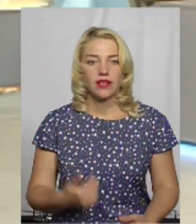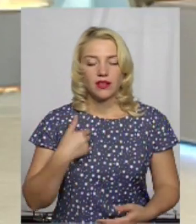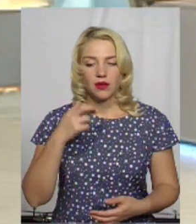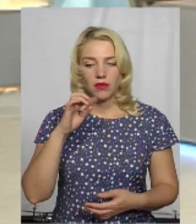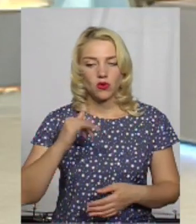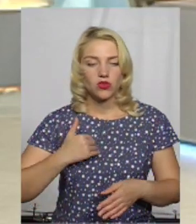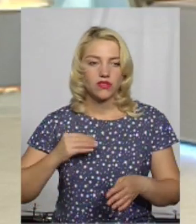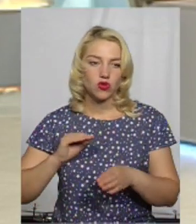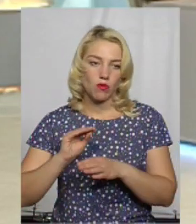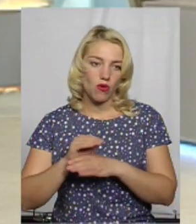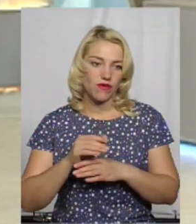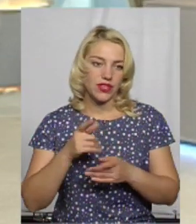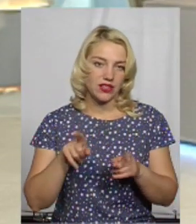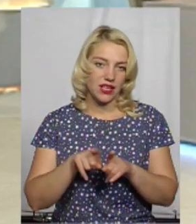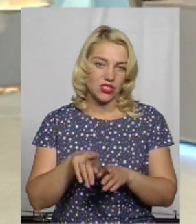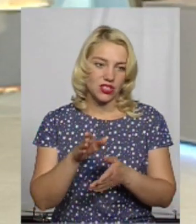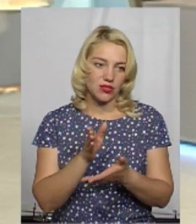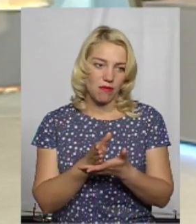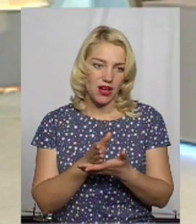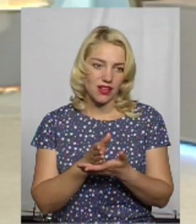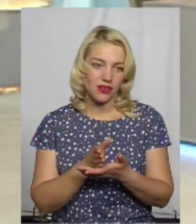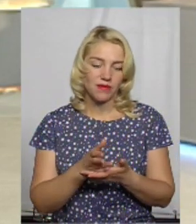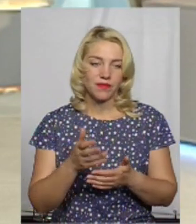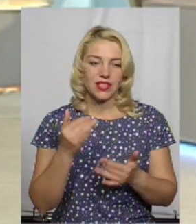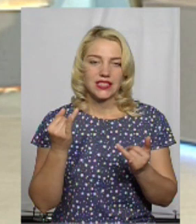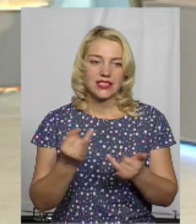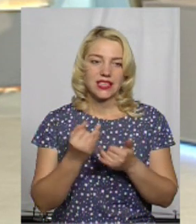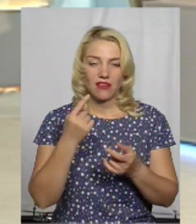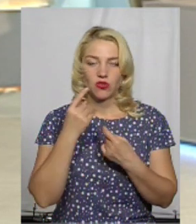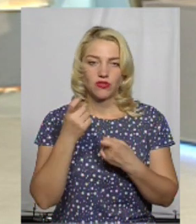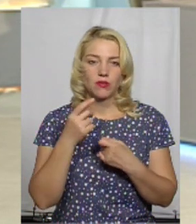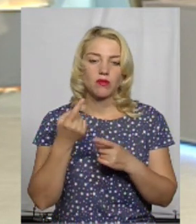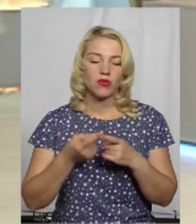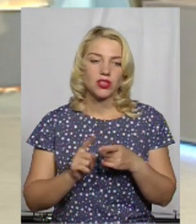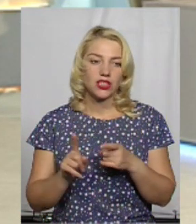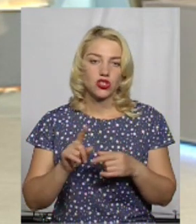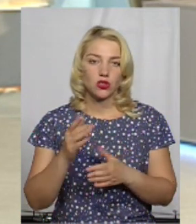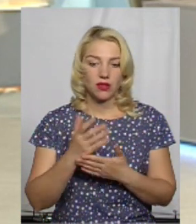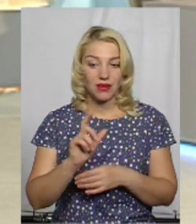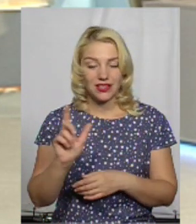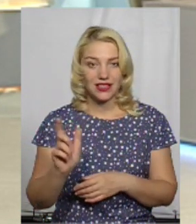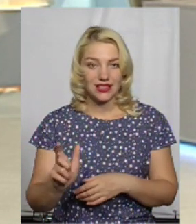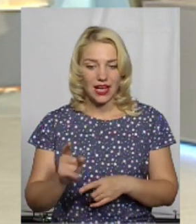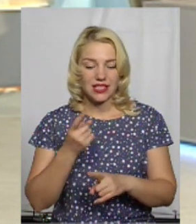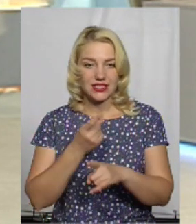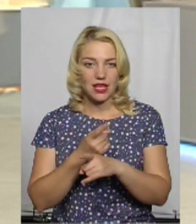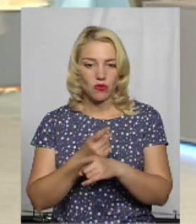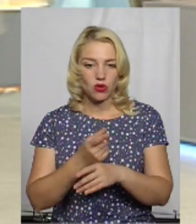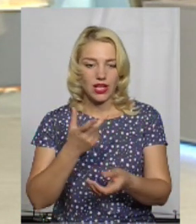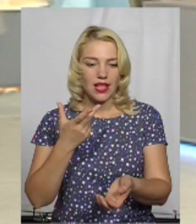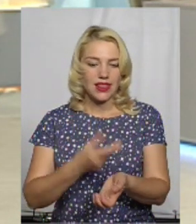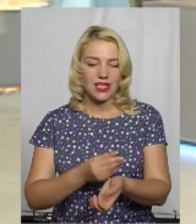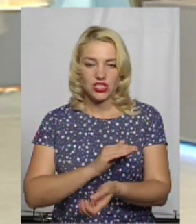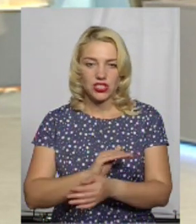теж теж була в Нідерландах? Ні, маю цікаву інформацію про те, що в Італії заборонено